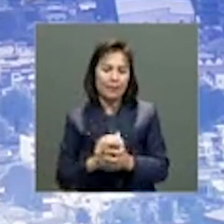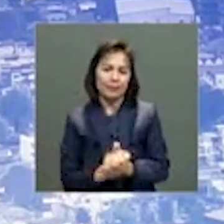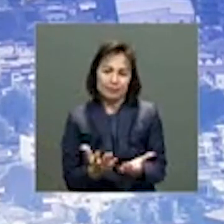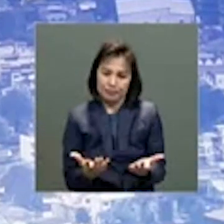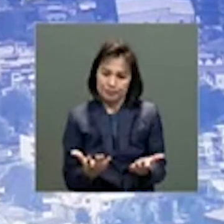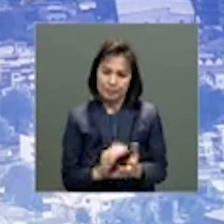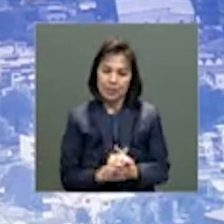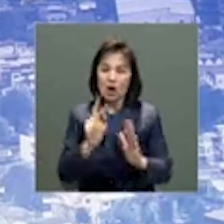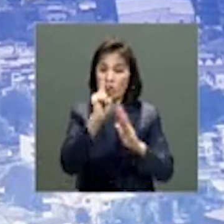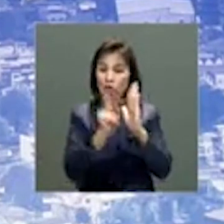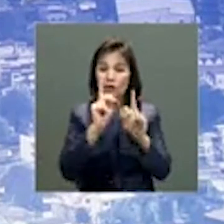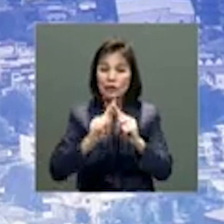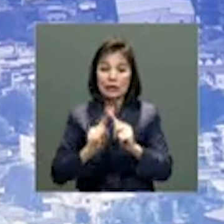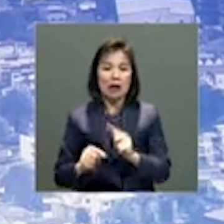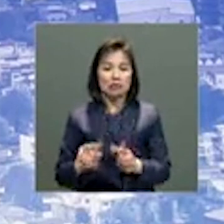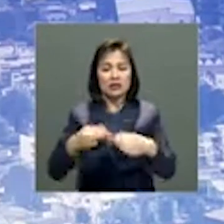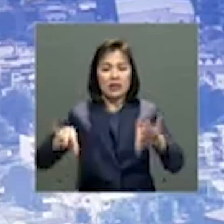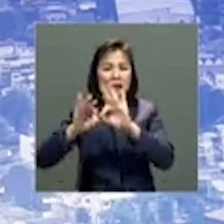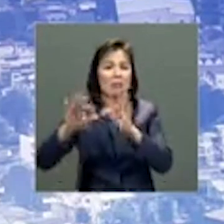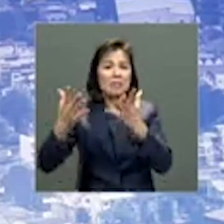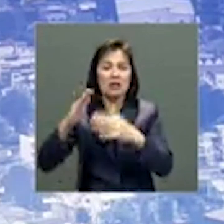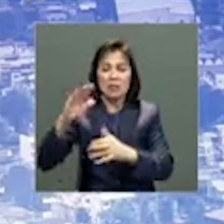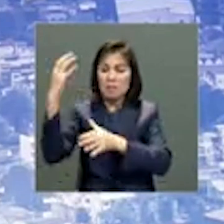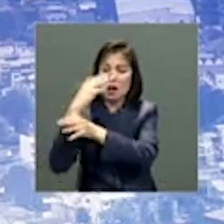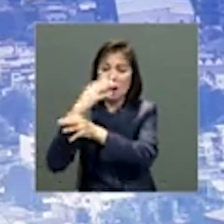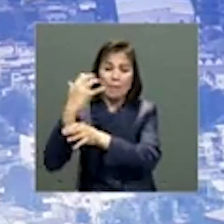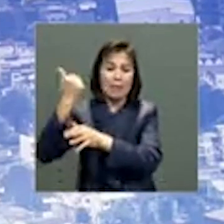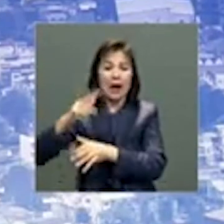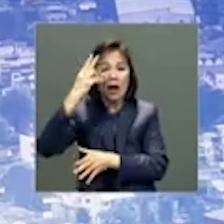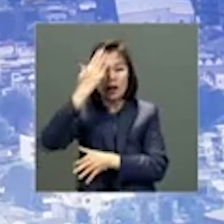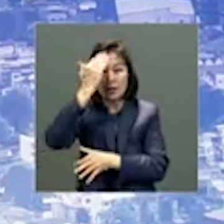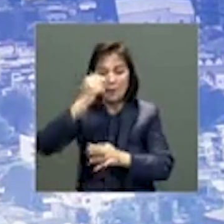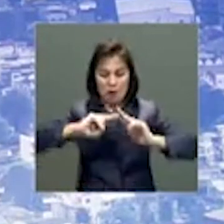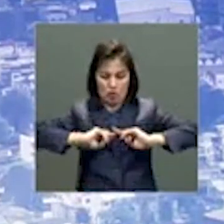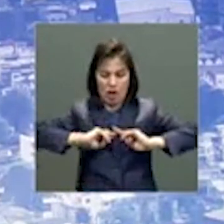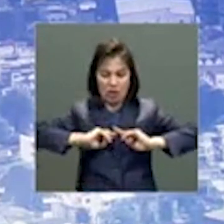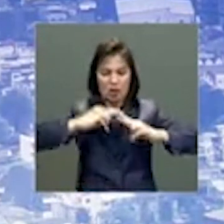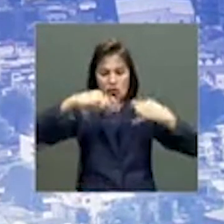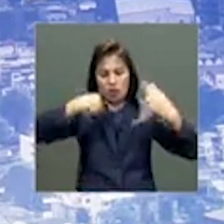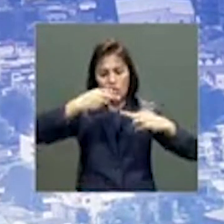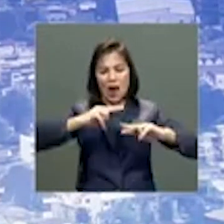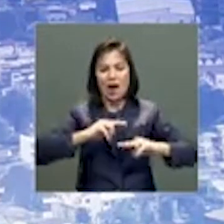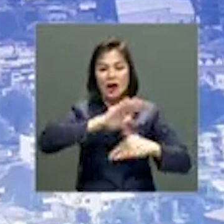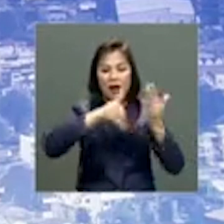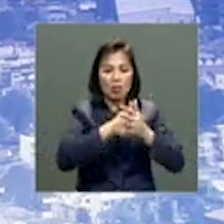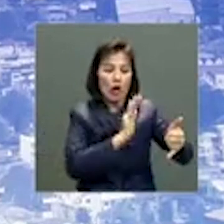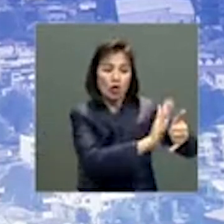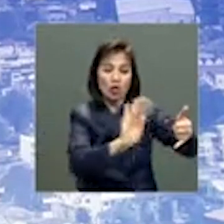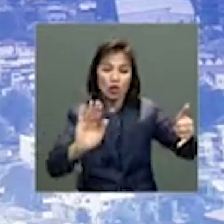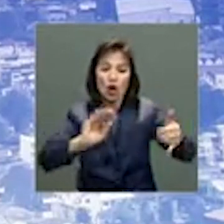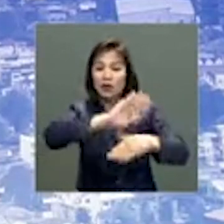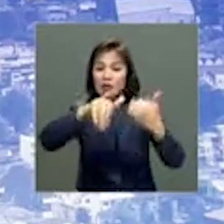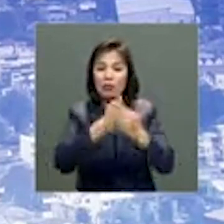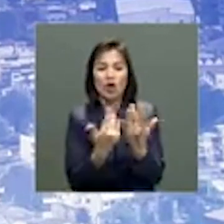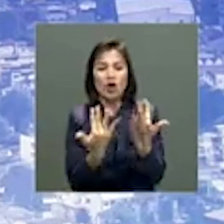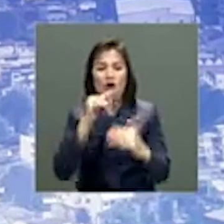ค้าตลาดนัดและสถานที่ท่องเที่ยว1คนและอาชีพเสี่ยง4คนและกลุ่มที่3ผู้ที่ได้รับผ